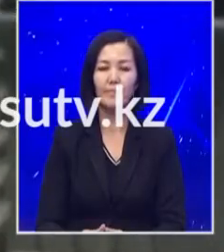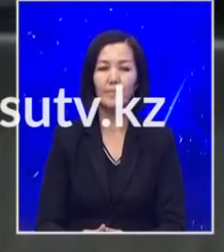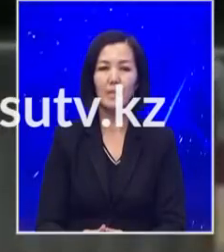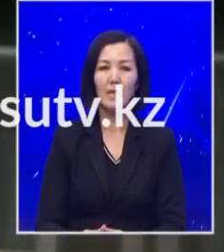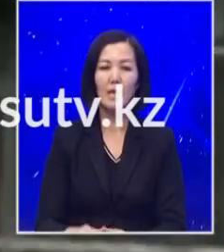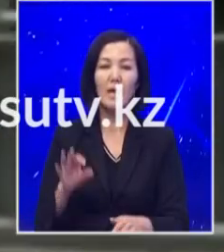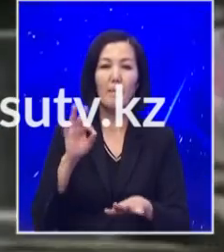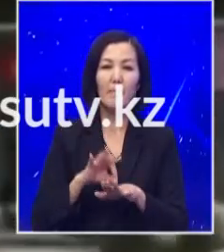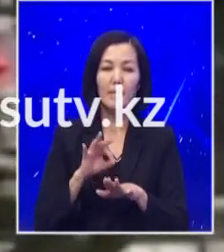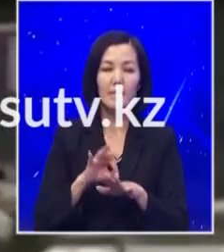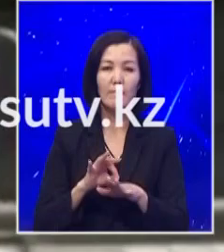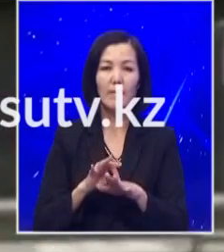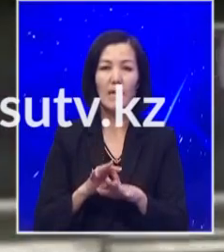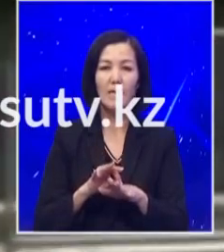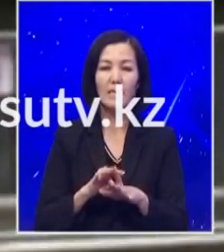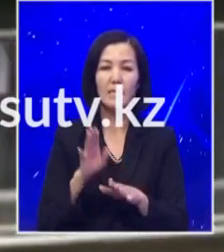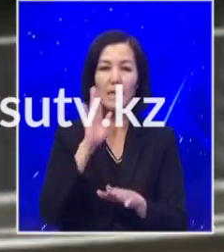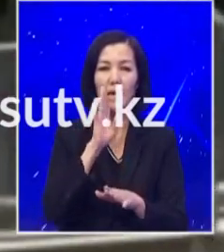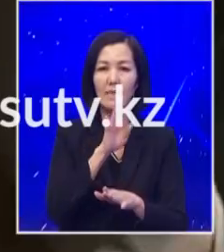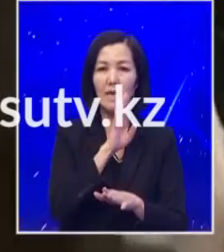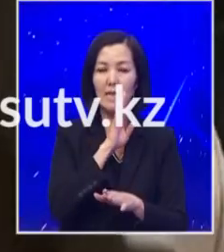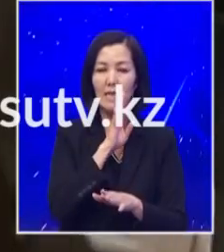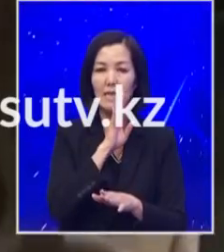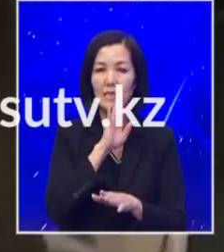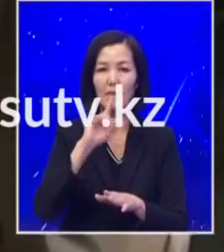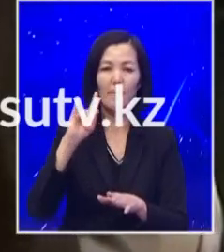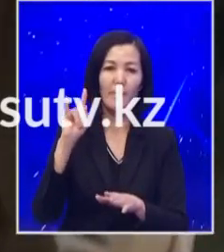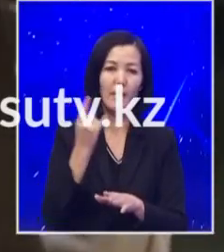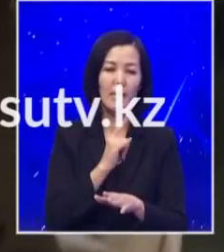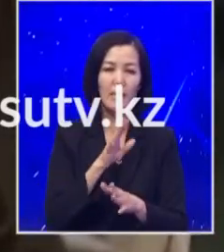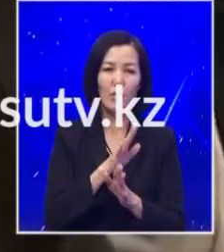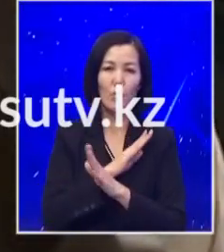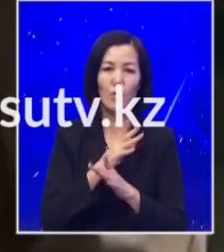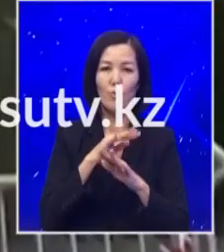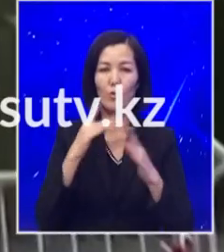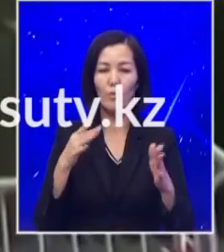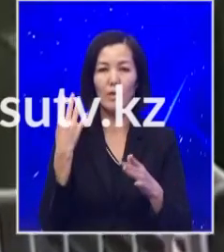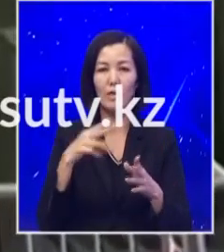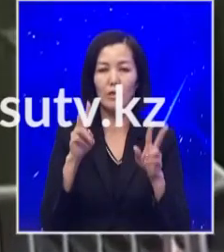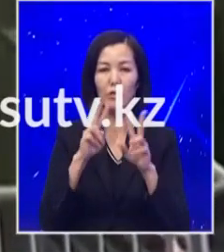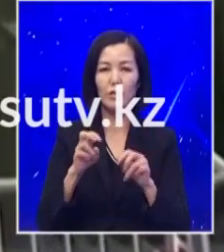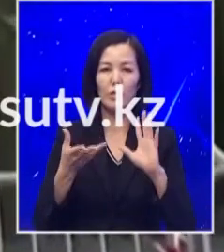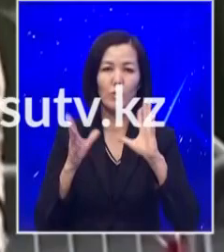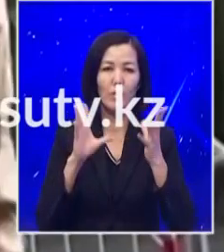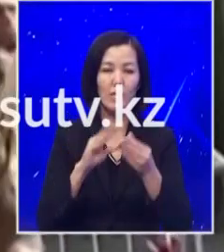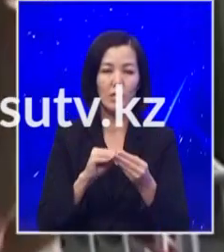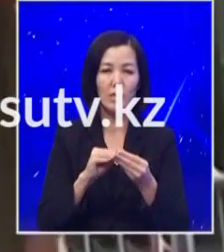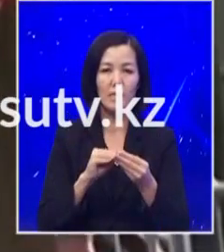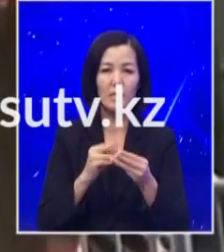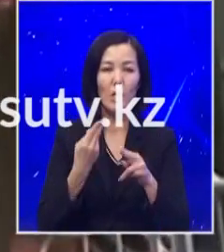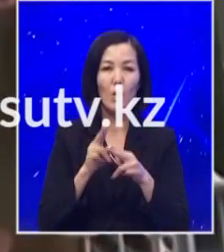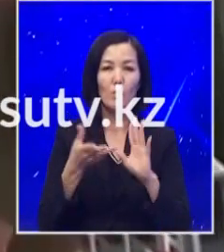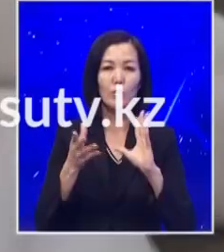Пандемия кезінде әлемде аналар өлімі мен перинаталдық өлім деректері көбейген. Британдық ғалымдар 40 түрлі зерттеу нәтижесіне сүйене отырып,